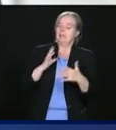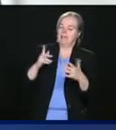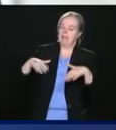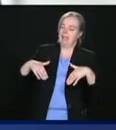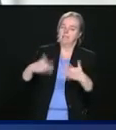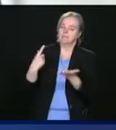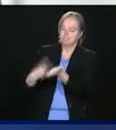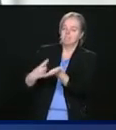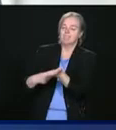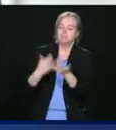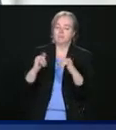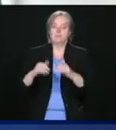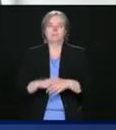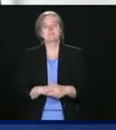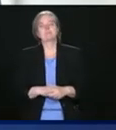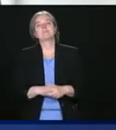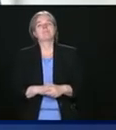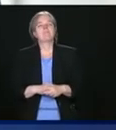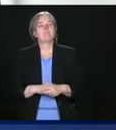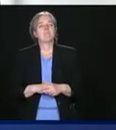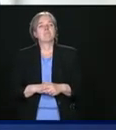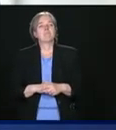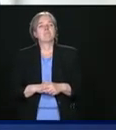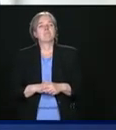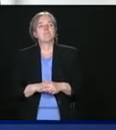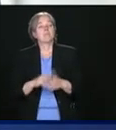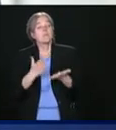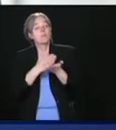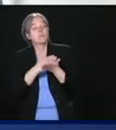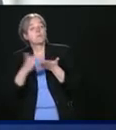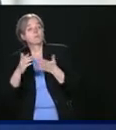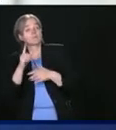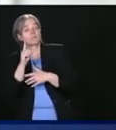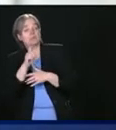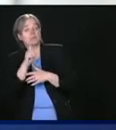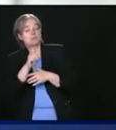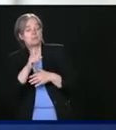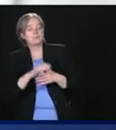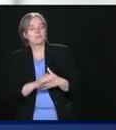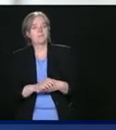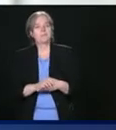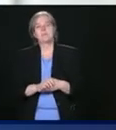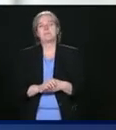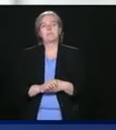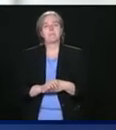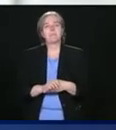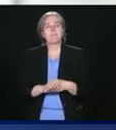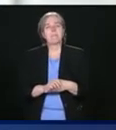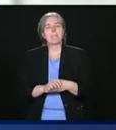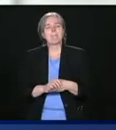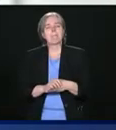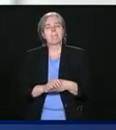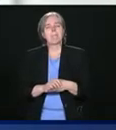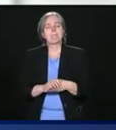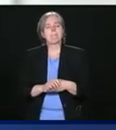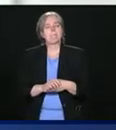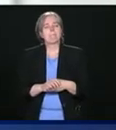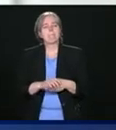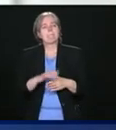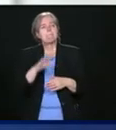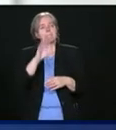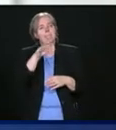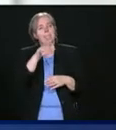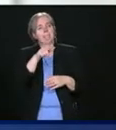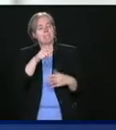Une suivi, ensuite, oui, Alex. En suivi, monsieur Trudeau, par rapport à l'entente qui a été conclue